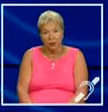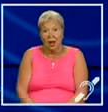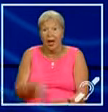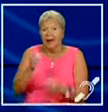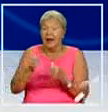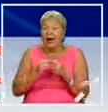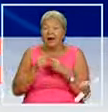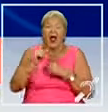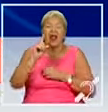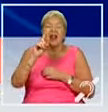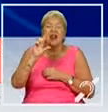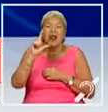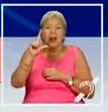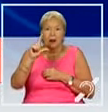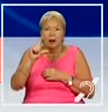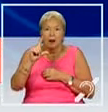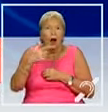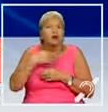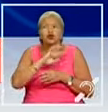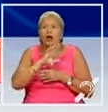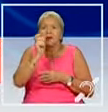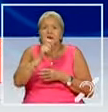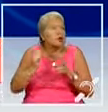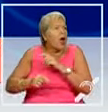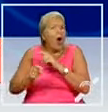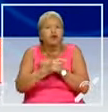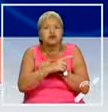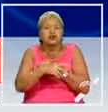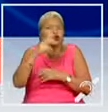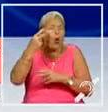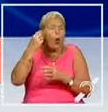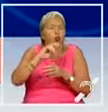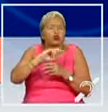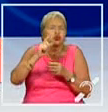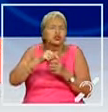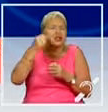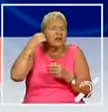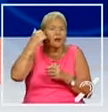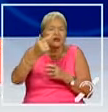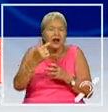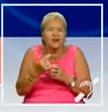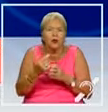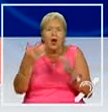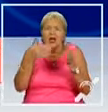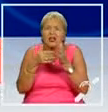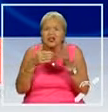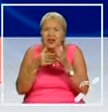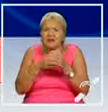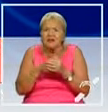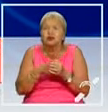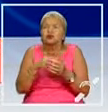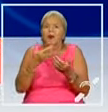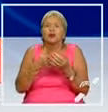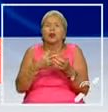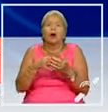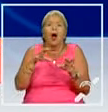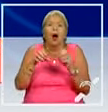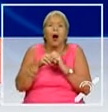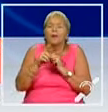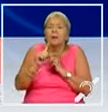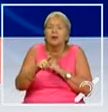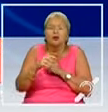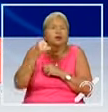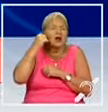Gara din Lille a fost evacuată după o alertă de securitate. Forțele de ordine au declanșat o operațiune în urma unui apel despre o